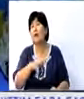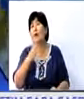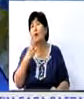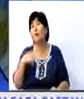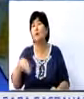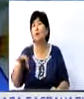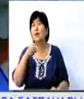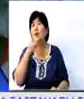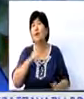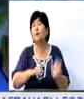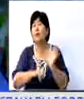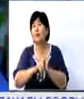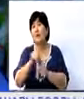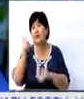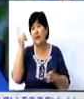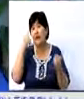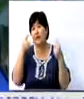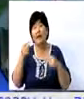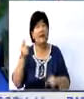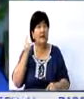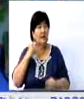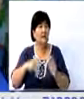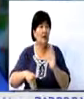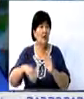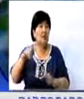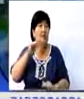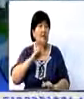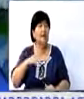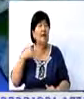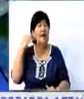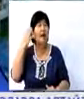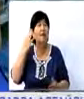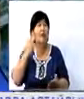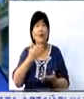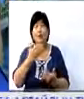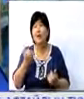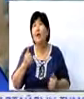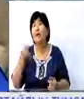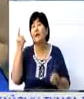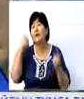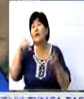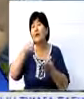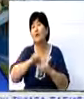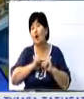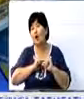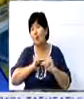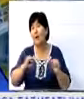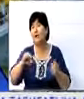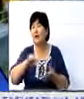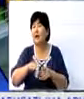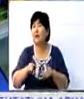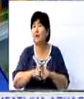сай бопты деп басталатын ертегілерді естіп өскен жас балғында арман жоқ шығар. Ертегі кейіпкерлерінің батылдығы, батырлығы